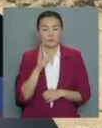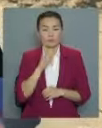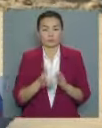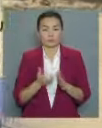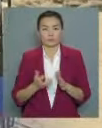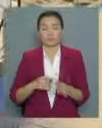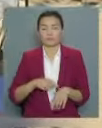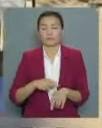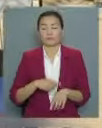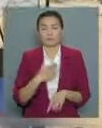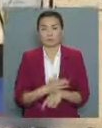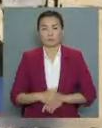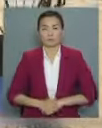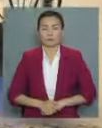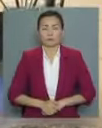тапшылығы сезіледі.